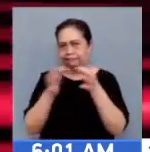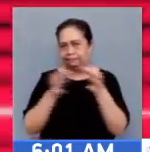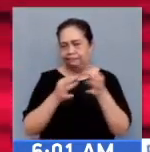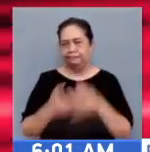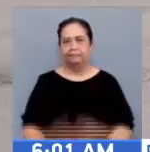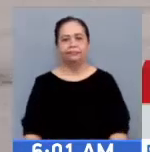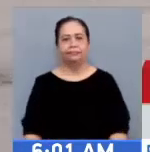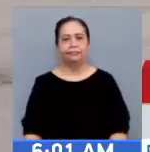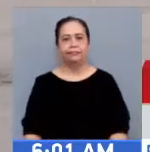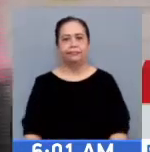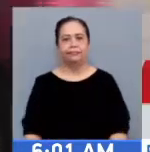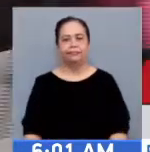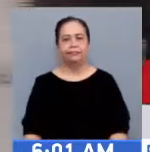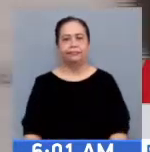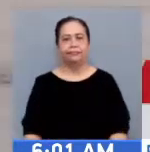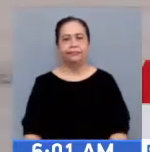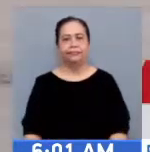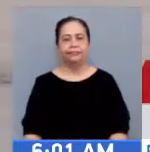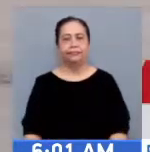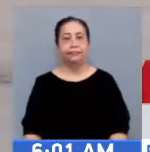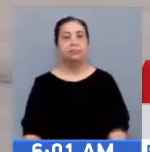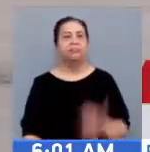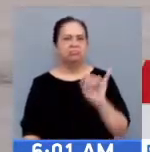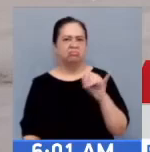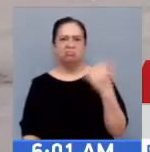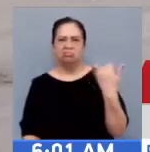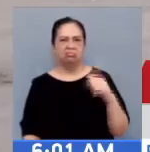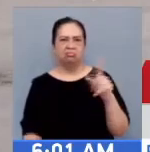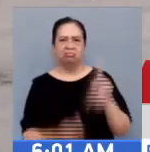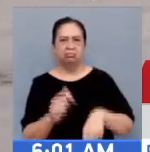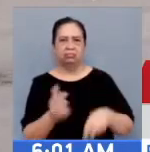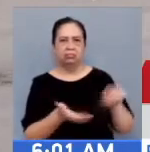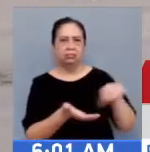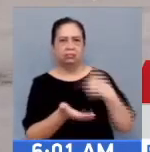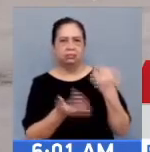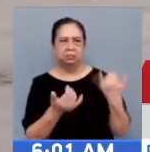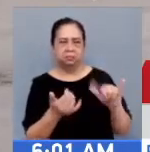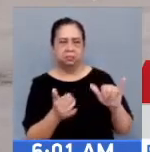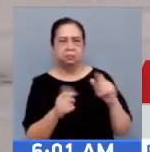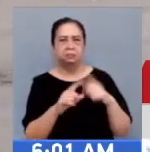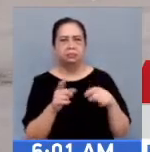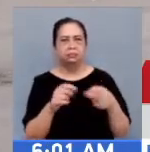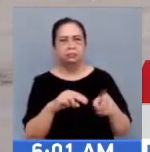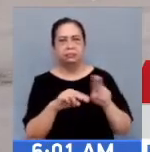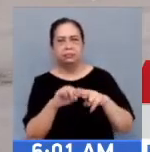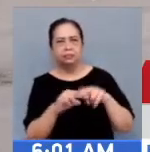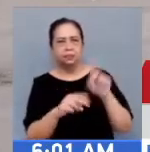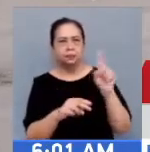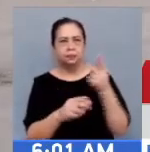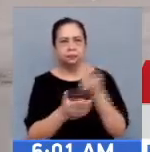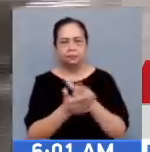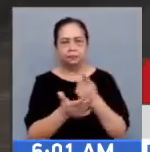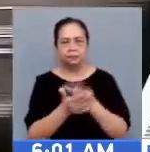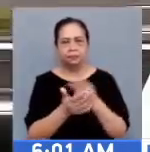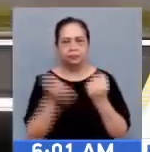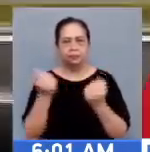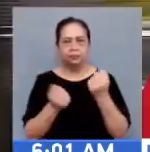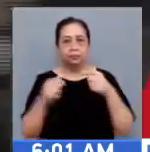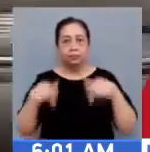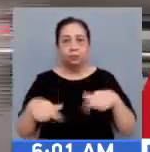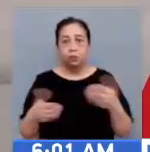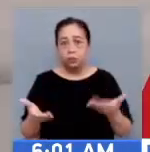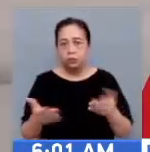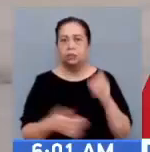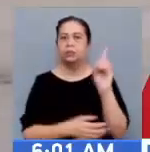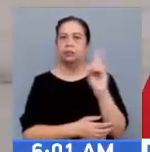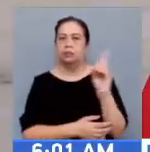Darlene! Igan, hindi pa nga makakapaningil ng pisong provisional fare increase yung mga jeepney driver dito sa Divisoria. Wala pa